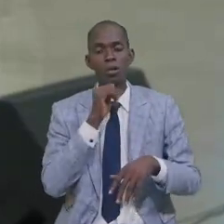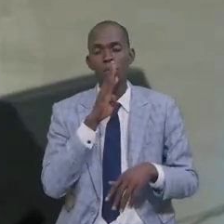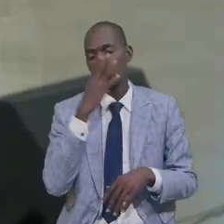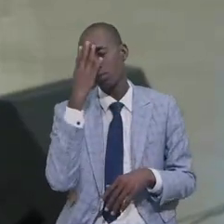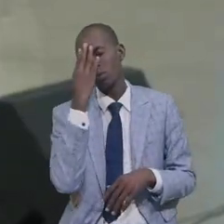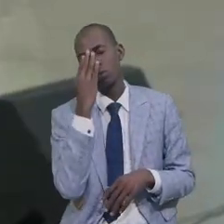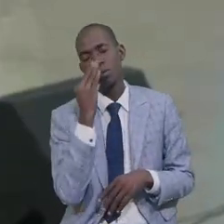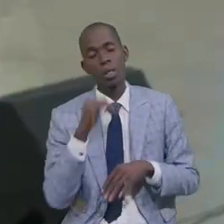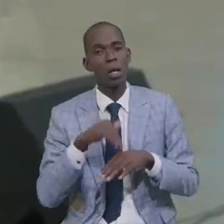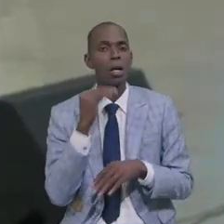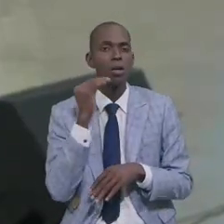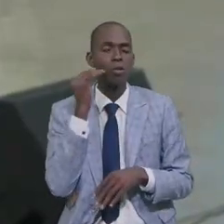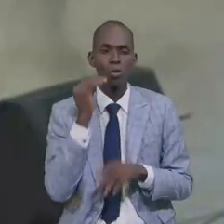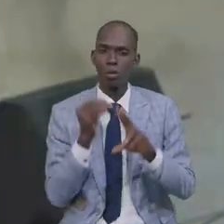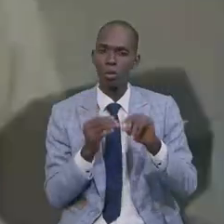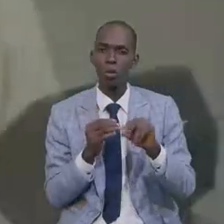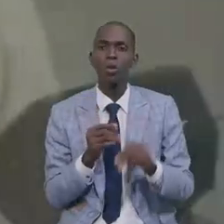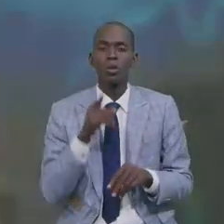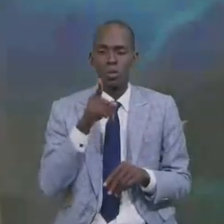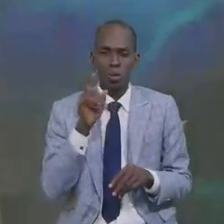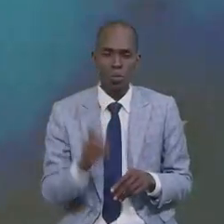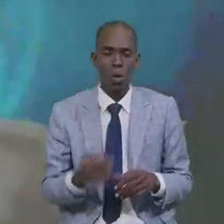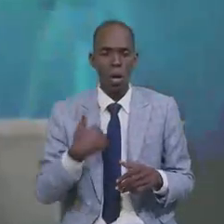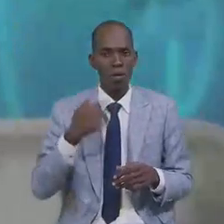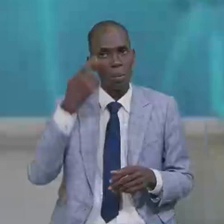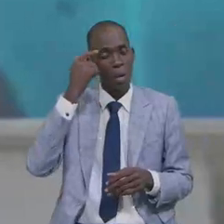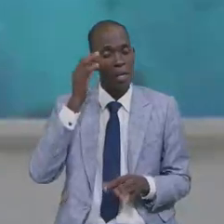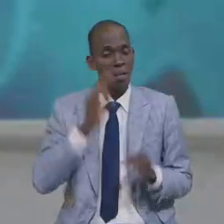attendre de dormir à la maison. Il doit,